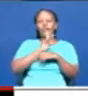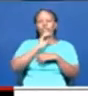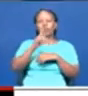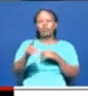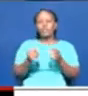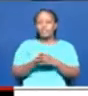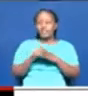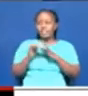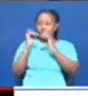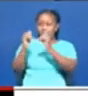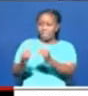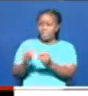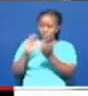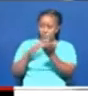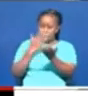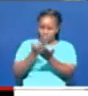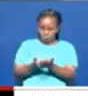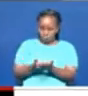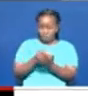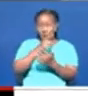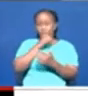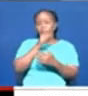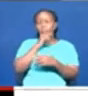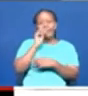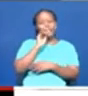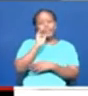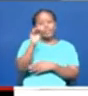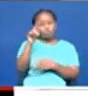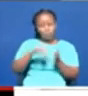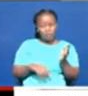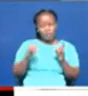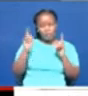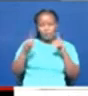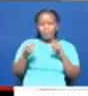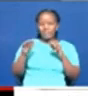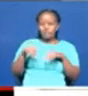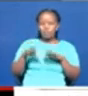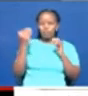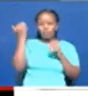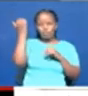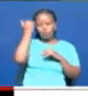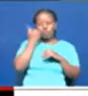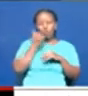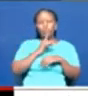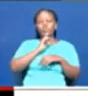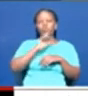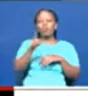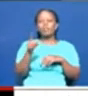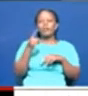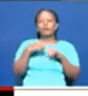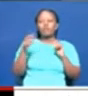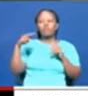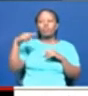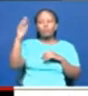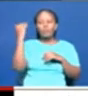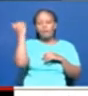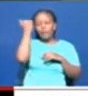lililowasilishwa mahakamani, Morara anataka Mbarak kufuata agizo lililotolewa na jaji Helen Wasilo wa mahakama ya ajira na masuala mengine ya